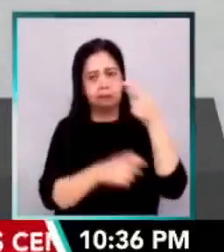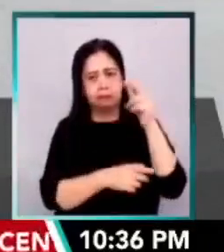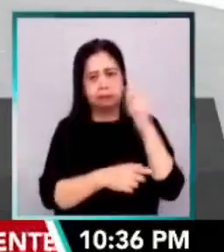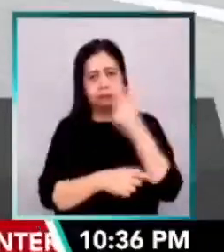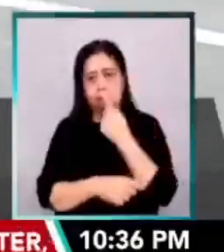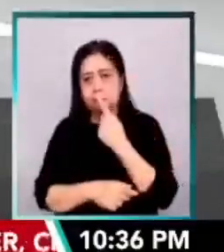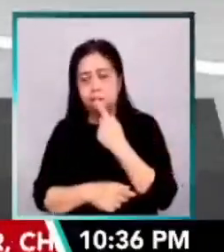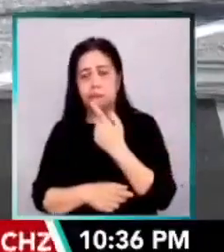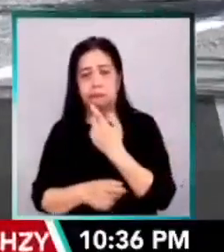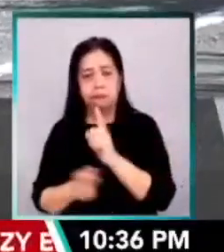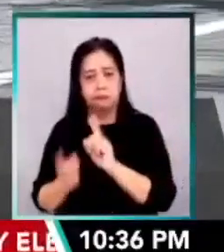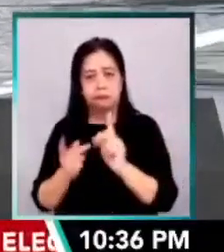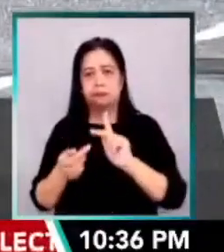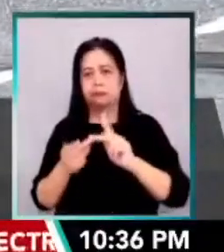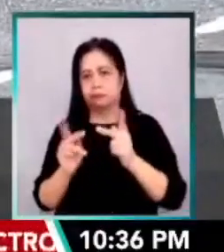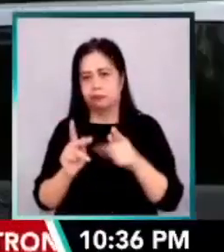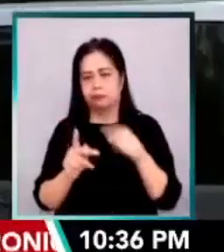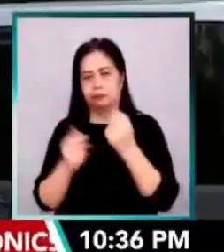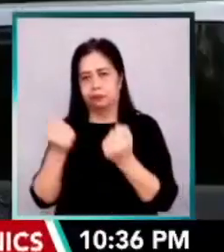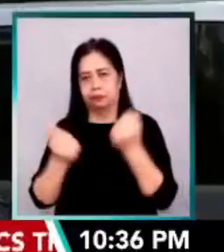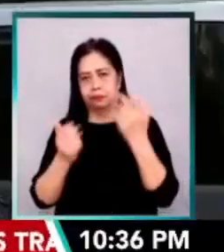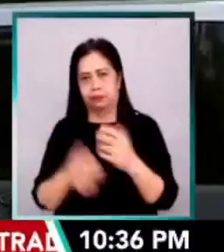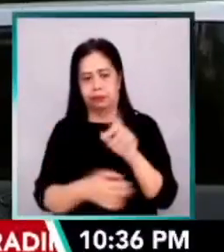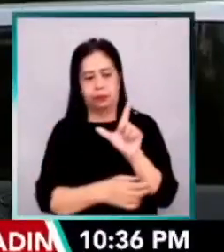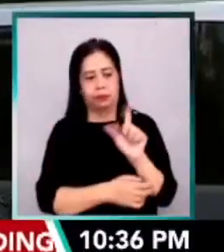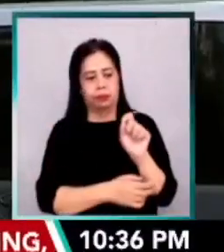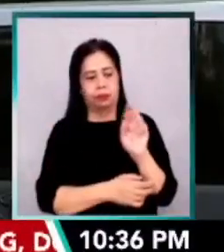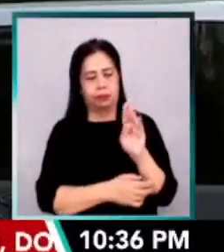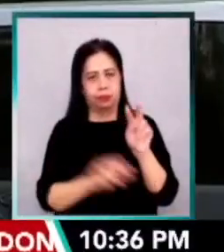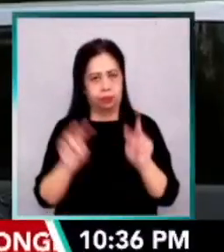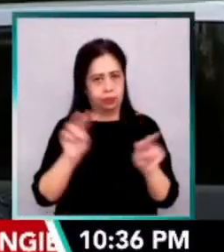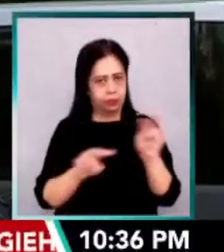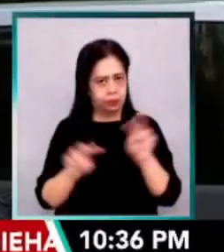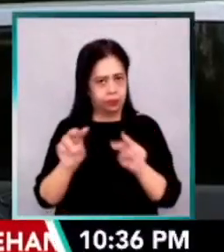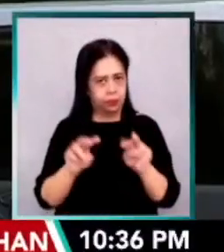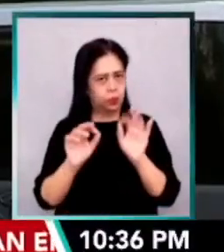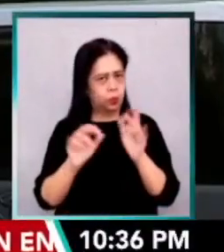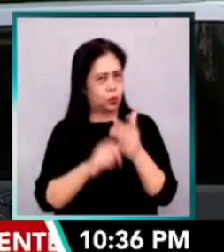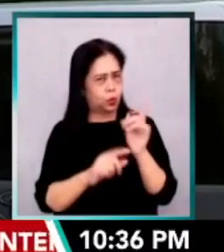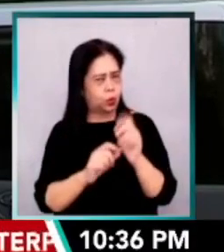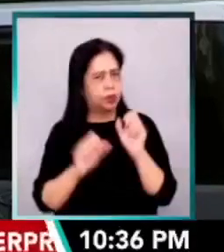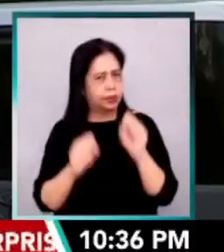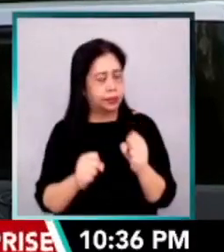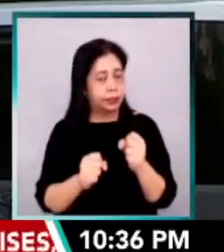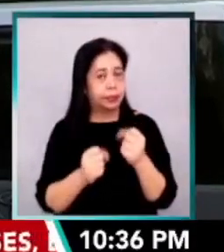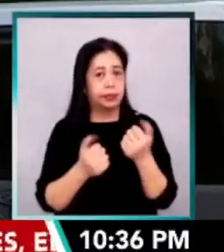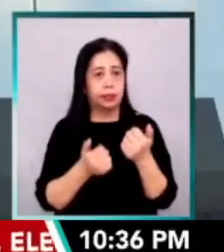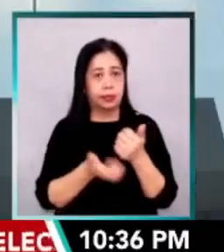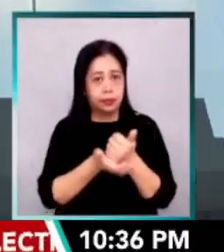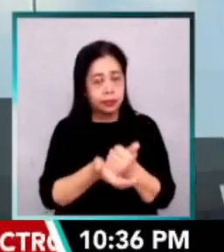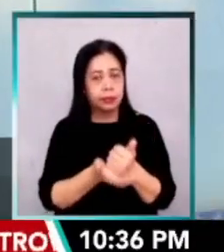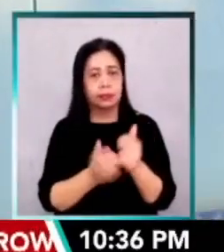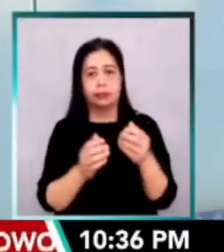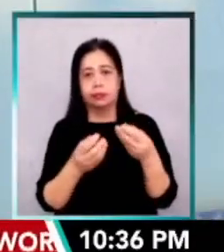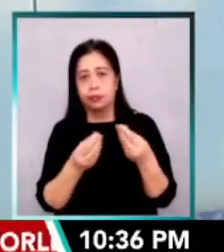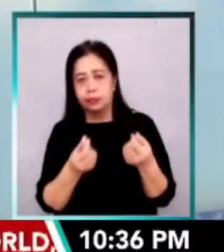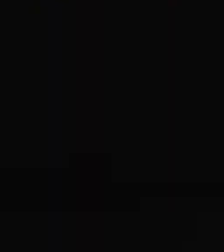mga partner. Ang LTFRB naman, tinitignan na raw kung ano ang maaari nilang gawin kaugnay ng